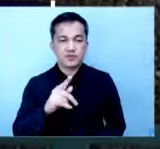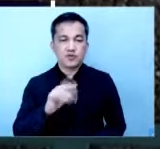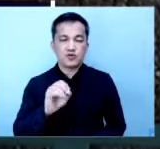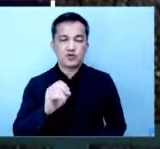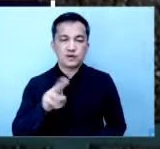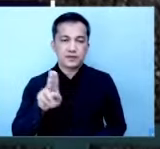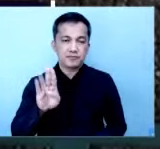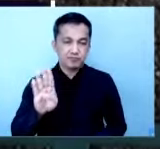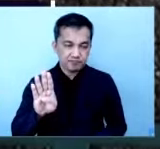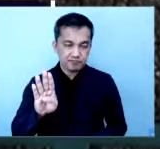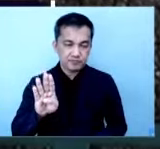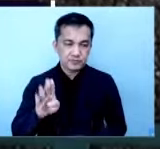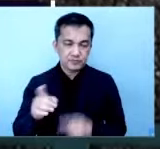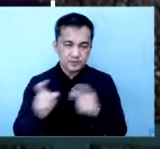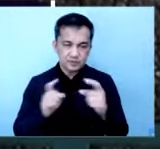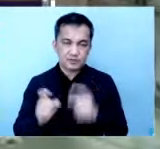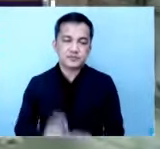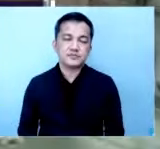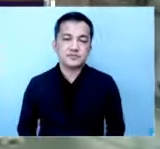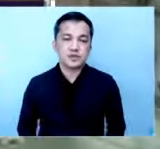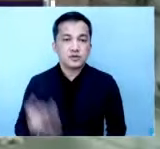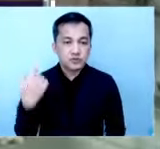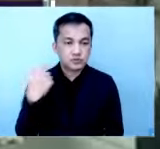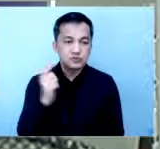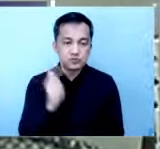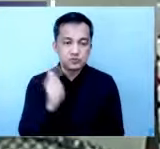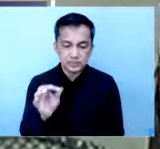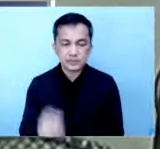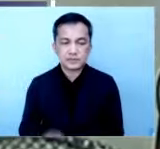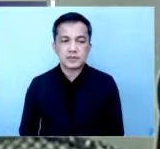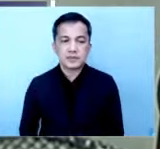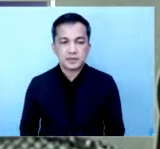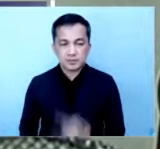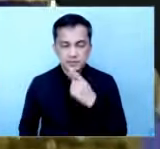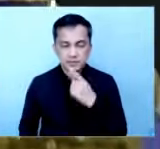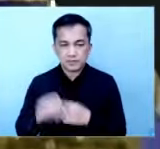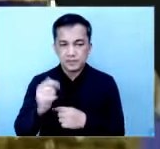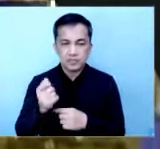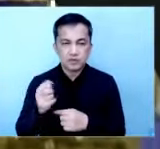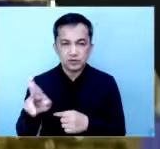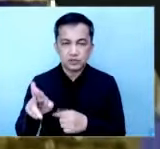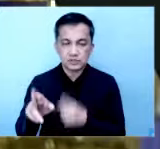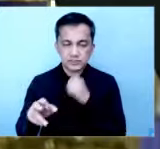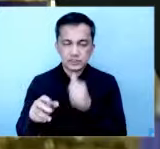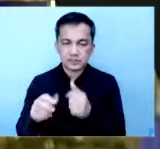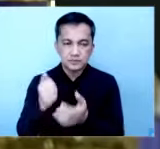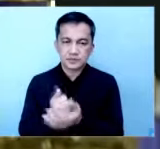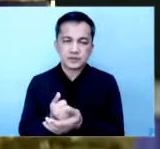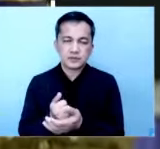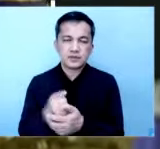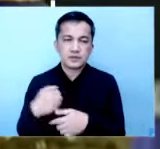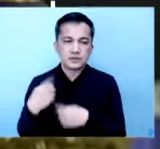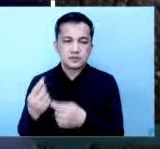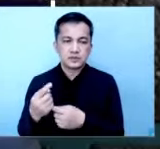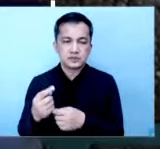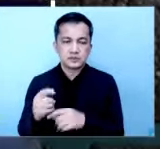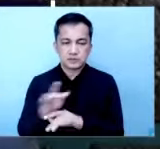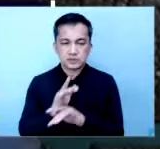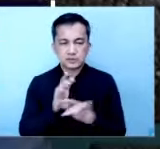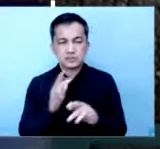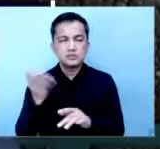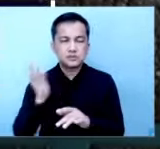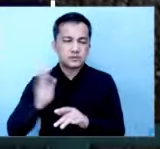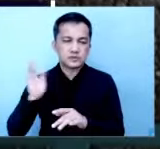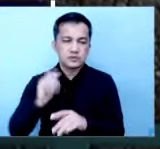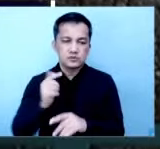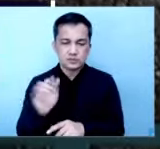na mag-operate noong 2019. But according to PAGCOR, hindi na po nila inaprobahan. That was dated 2019. Siguro ma'am,